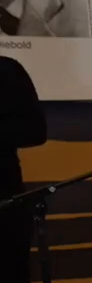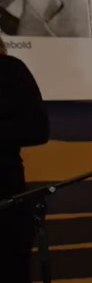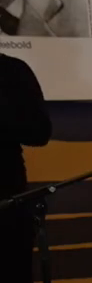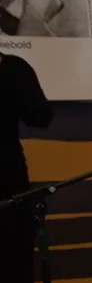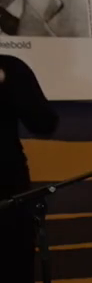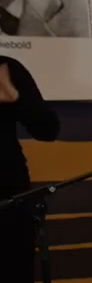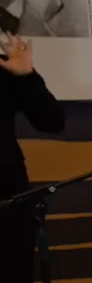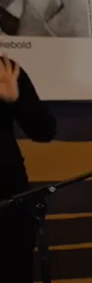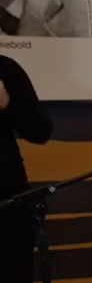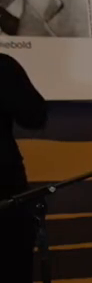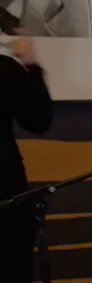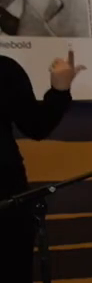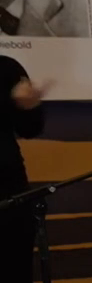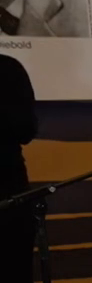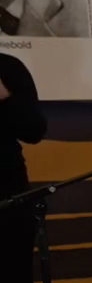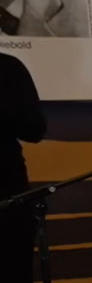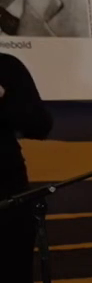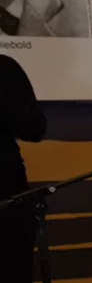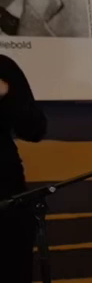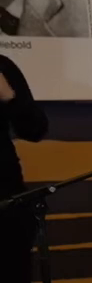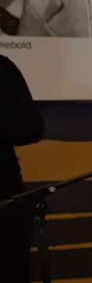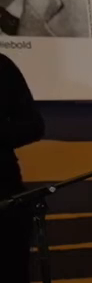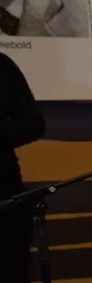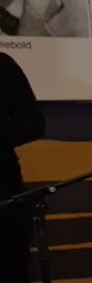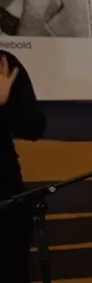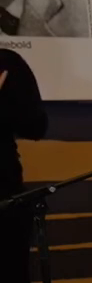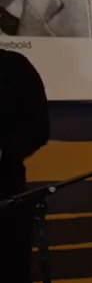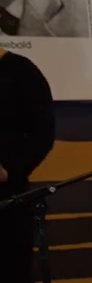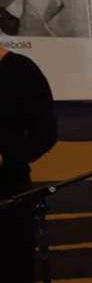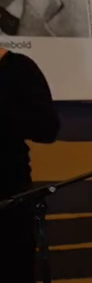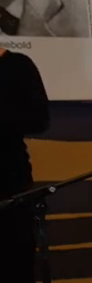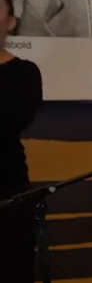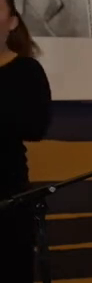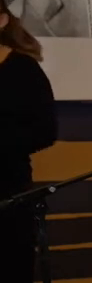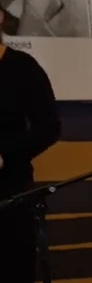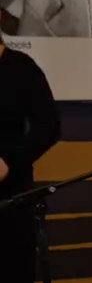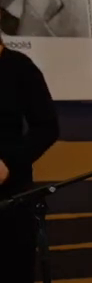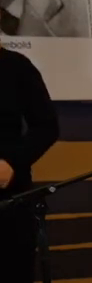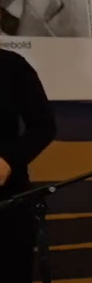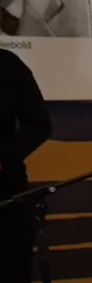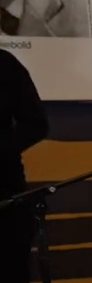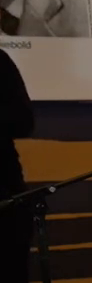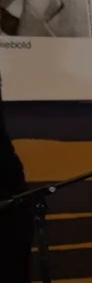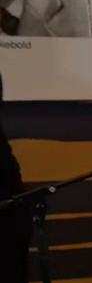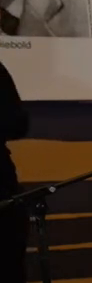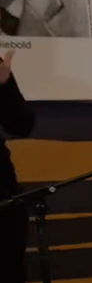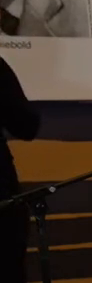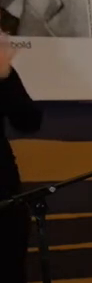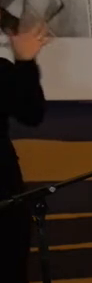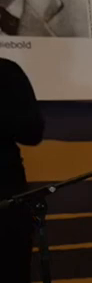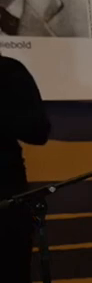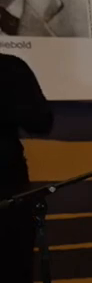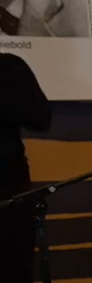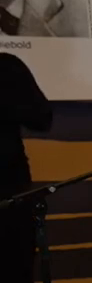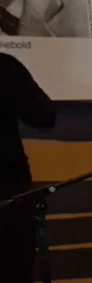où et avec qui vivre. Adopter des mesures pour assurer l'accès des personnes handicapées à un logement abordable et accessible sur la